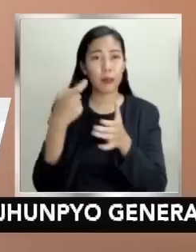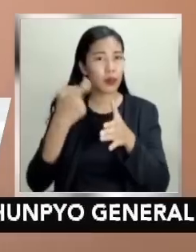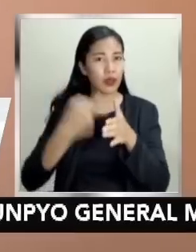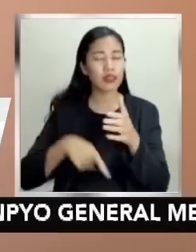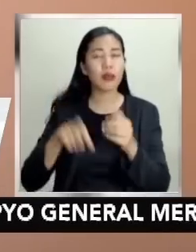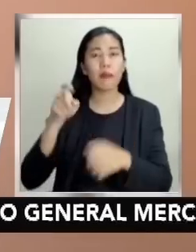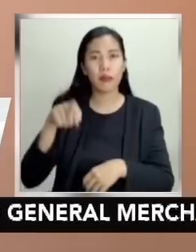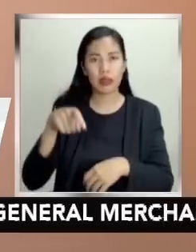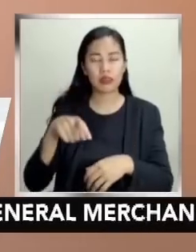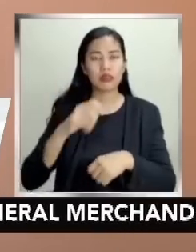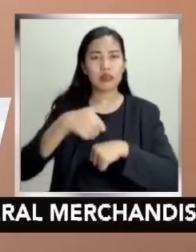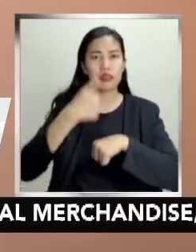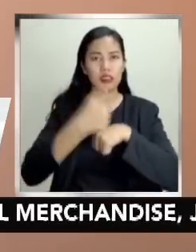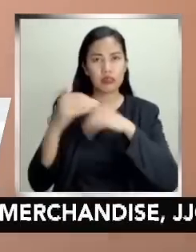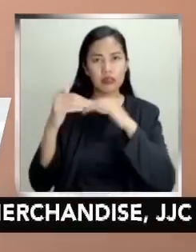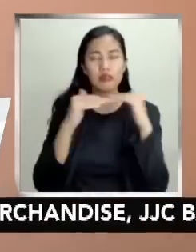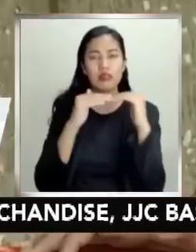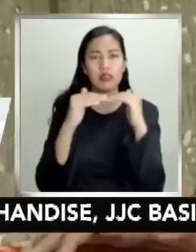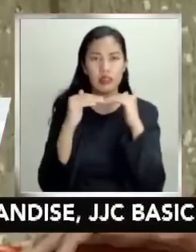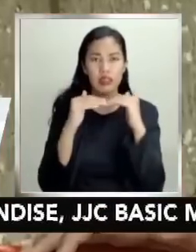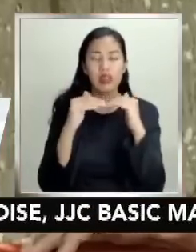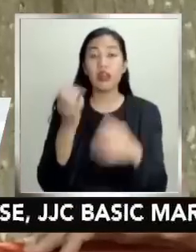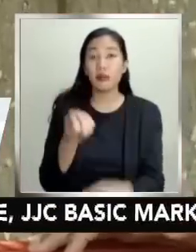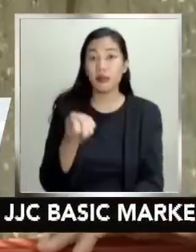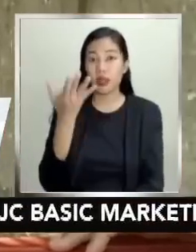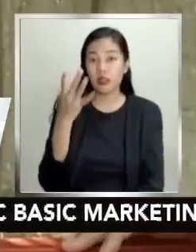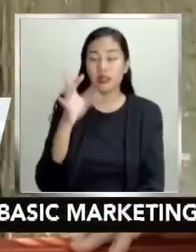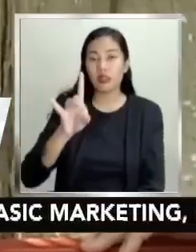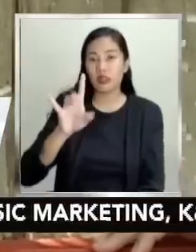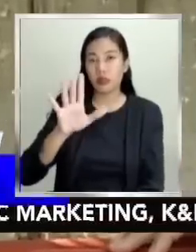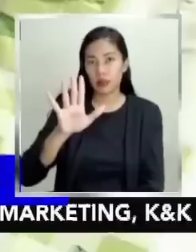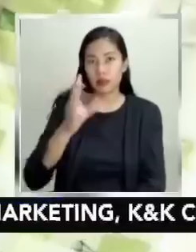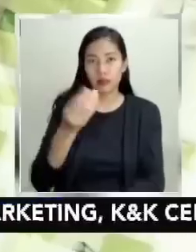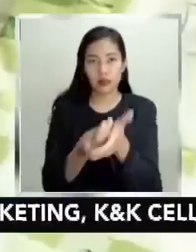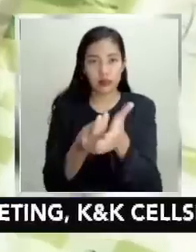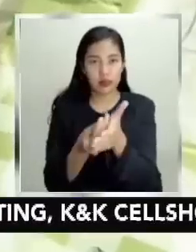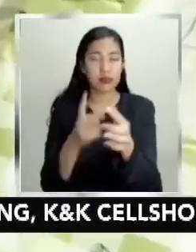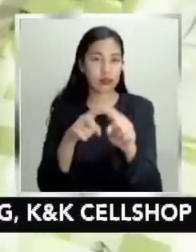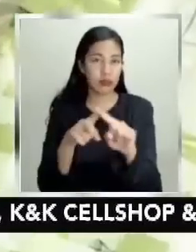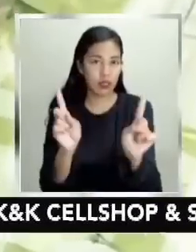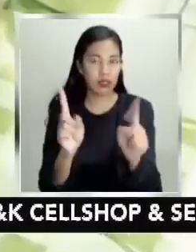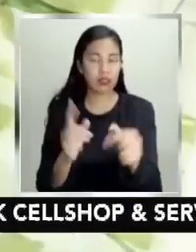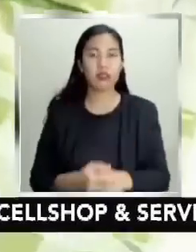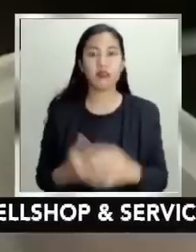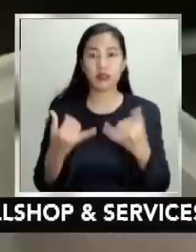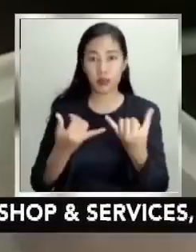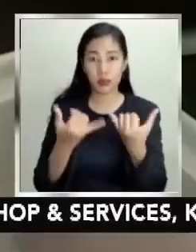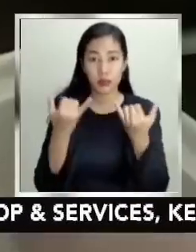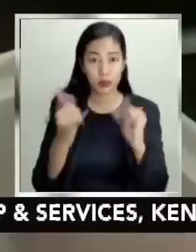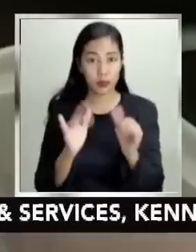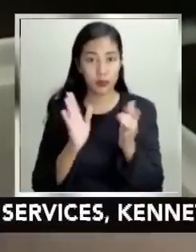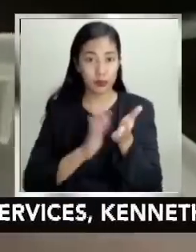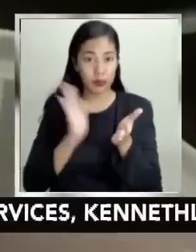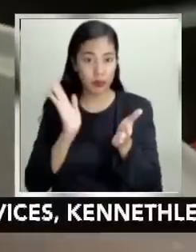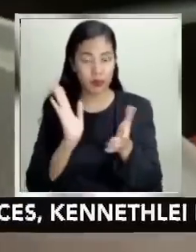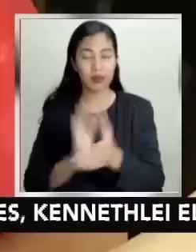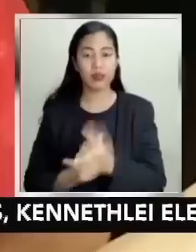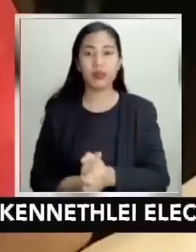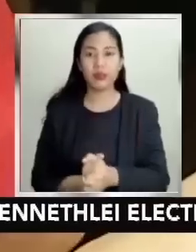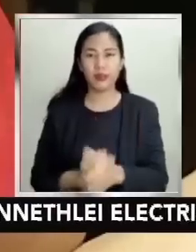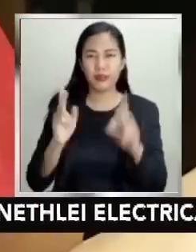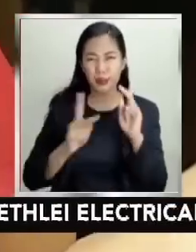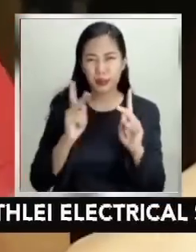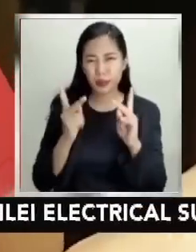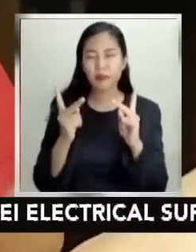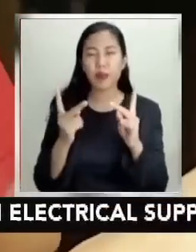So yung suggestion po is 85 pesos. Pero habang mahal ang puting asukal, dumidiskarte na lang ang ilan. Mataas